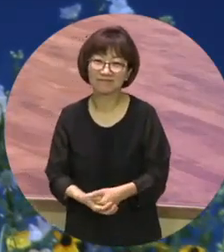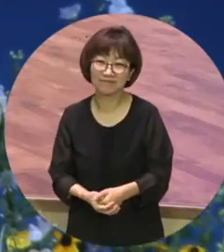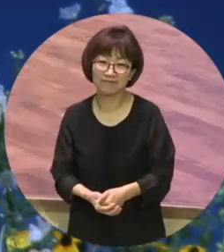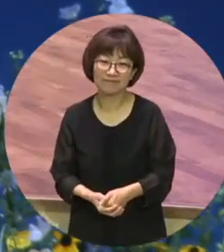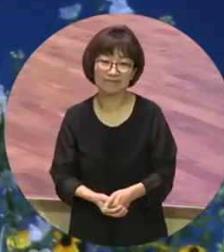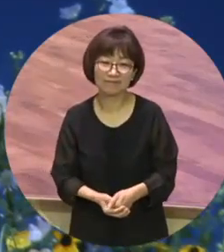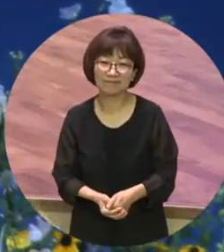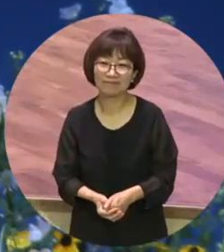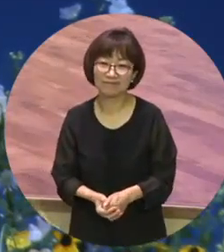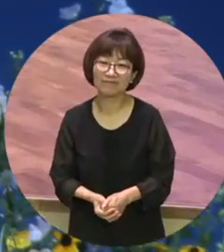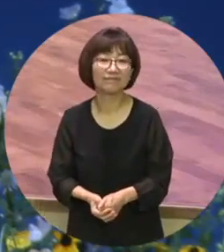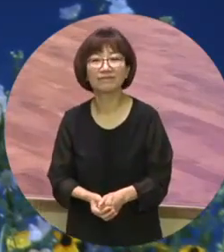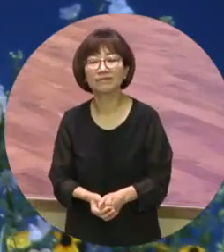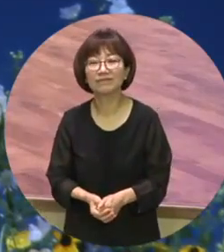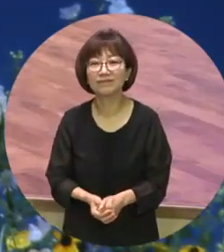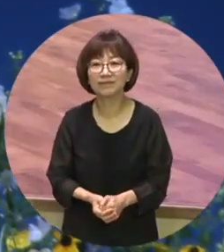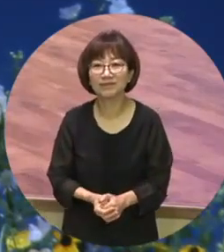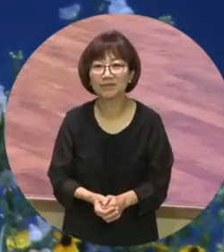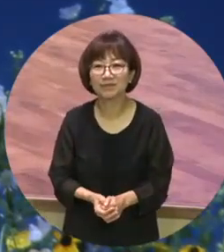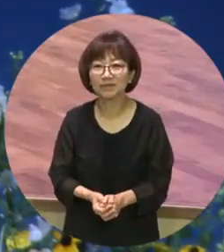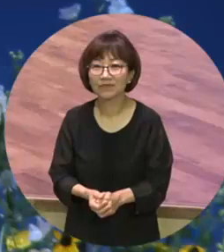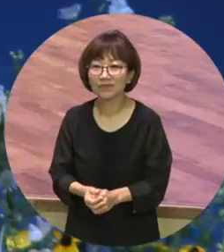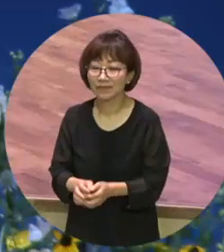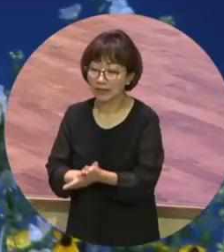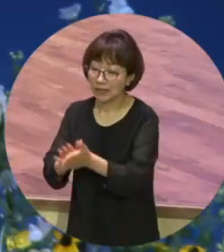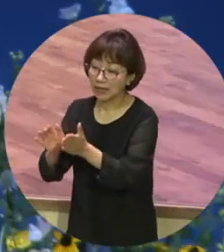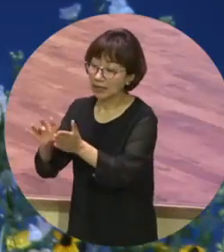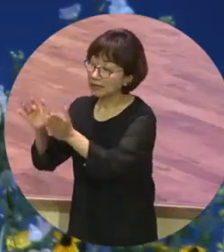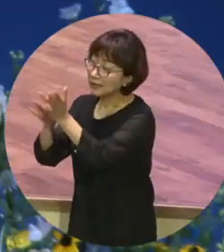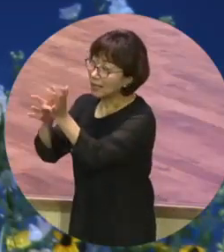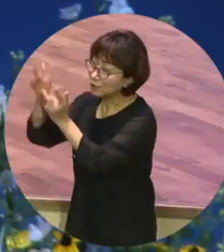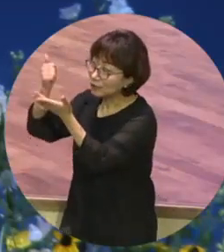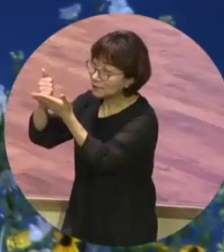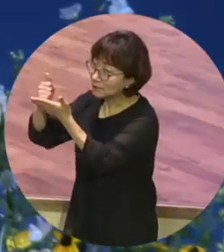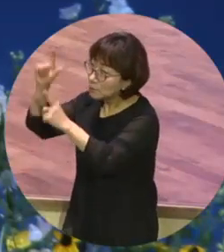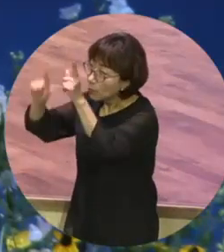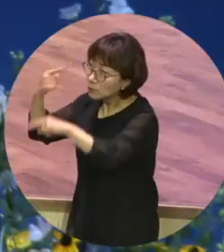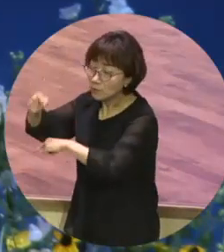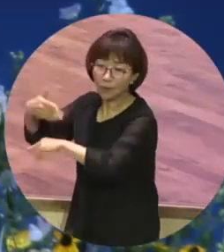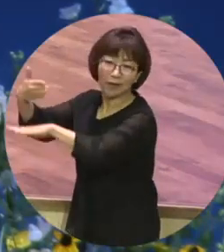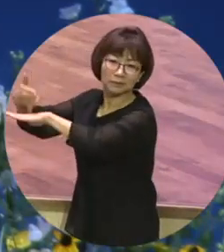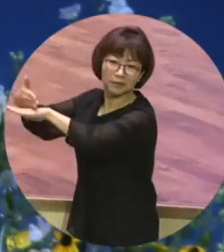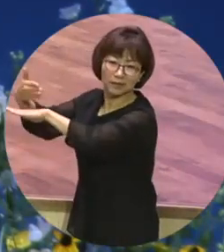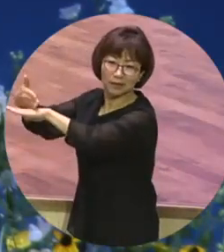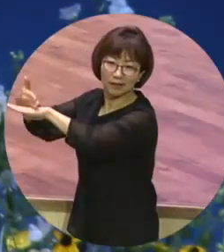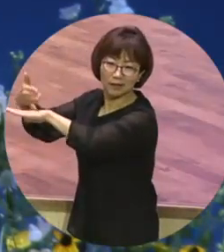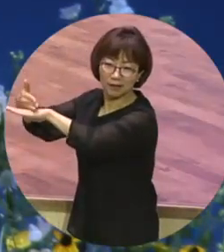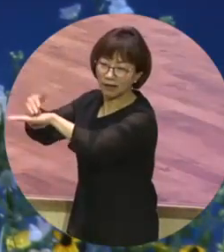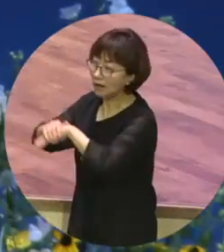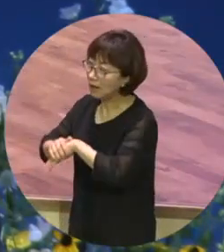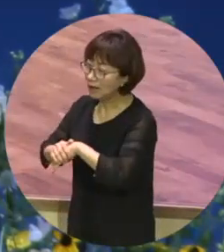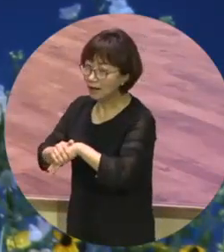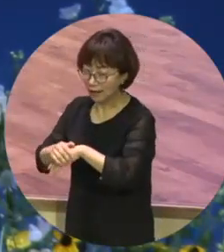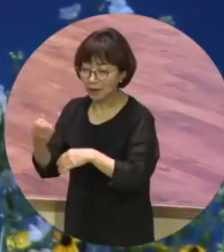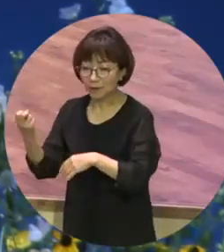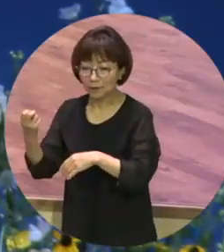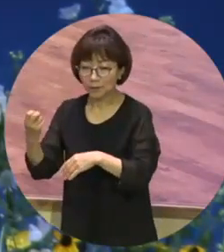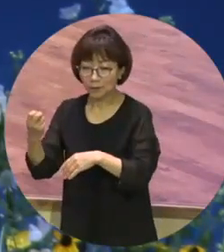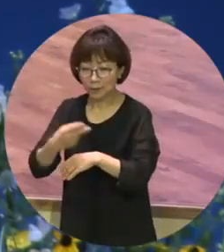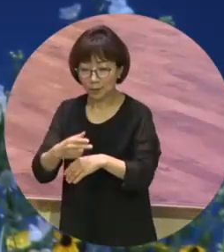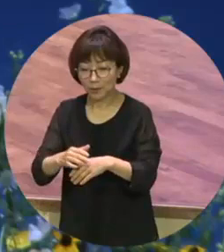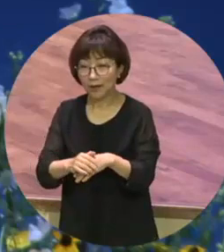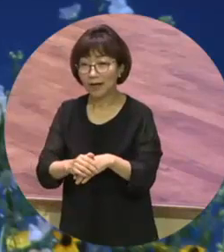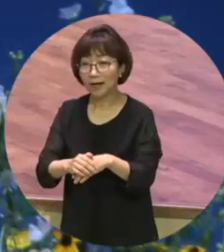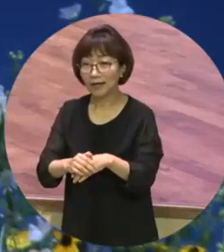자, 예수님께서 우리에게 보여주신 이 감사의 삶, 예수님을 이 따르는 제자들의 삶 모습이 이렇게